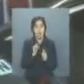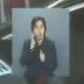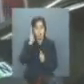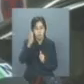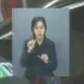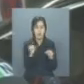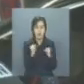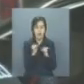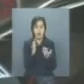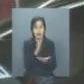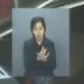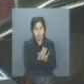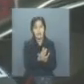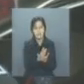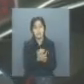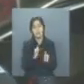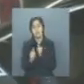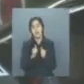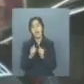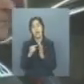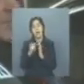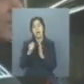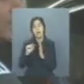ซึ่งพวกเขาจะบุกไปเยือนเอสปันยอลในฟุตบอลลาลิก้า